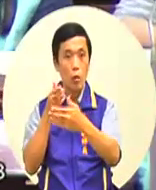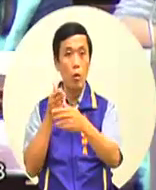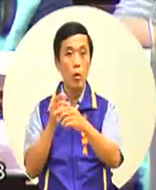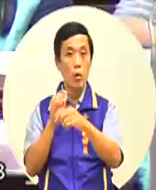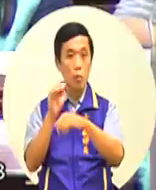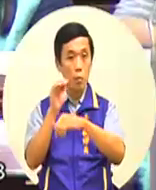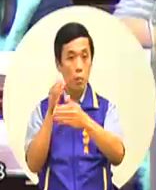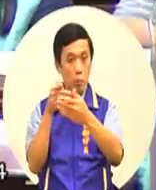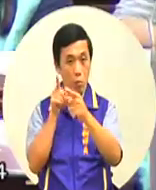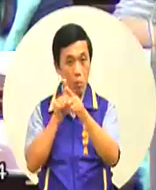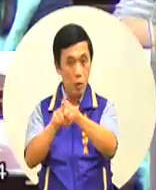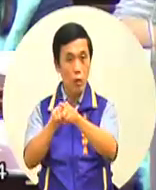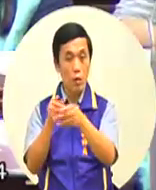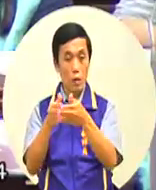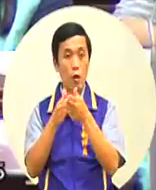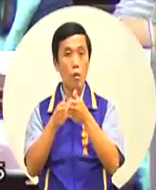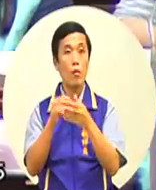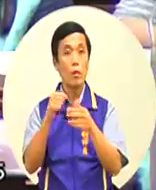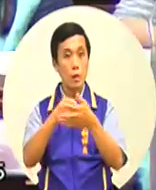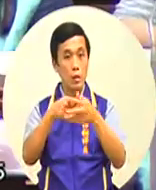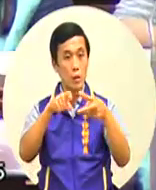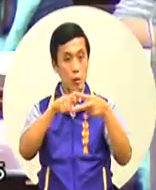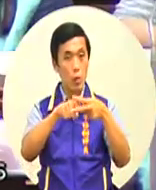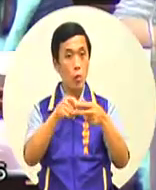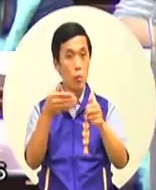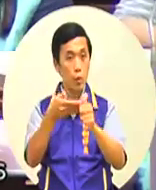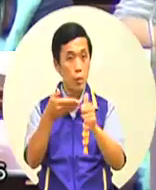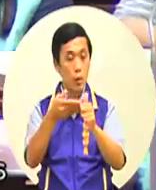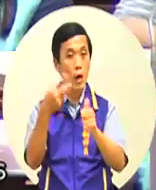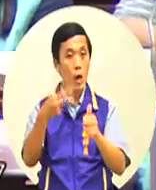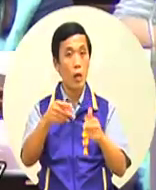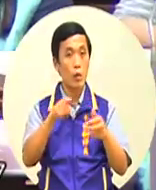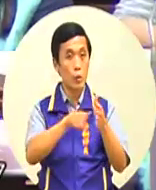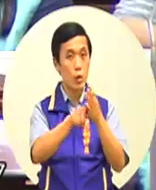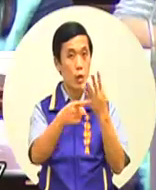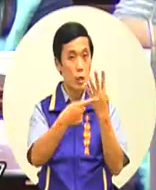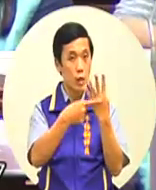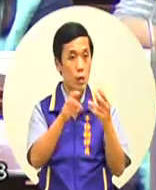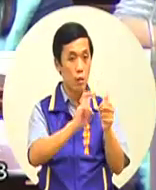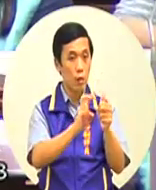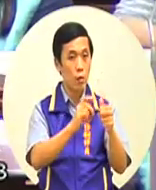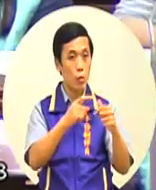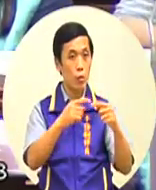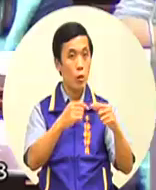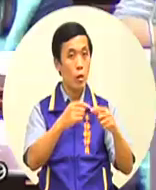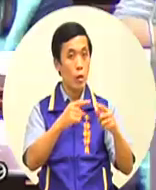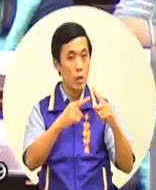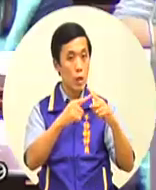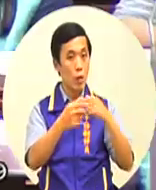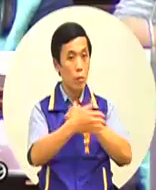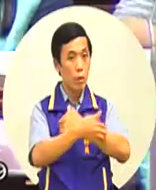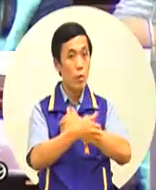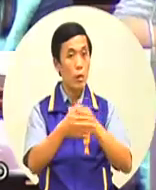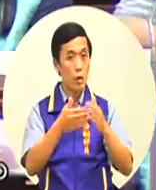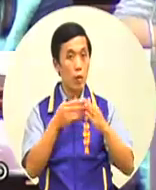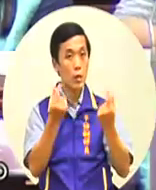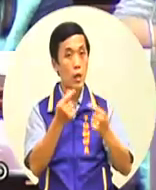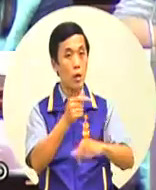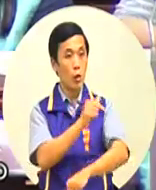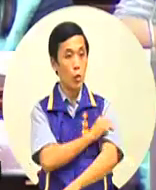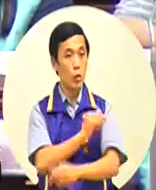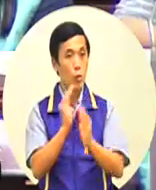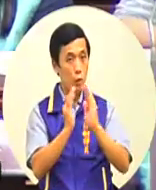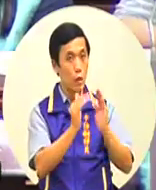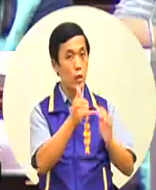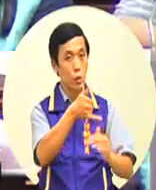用之外，我们还需要非常多的专业的照顾人力，甚至说护理的人力，或者是